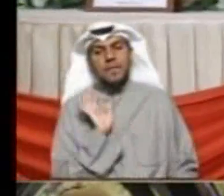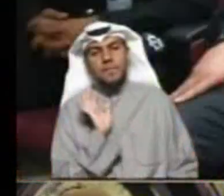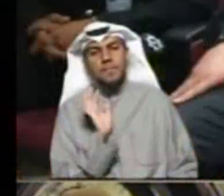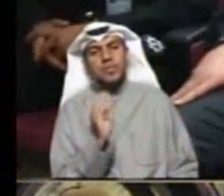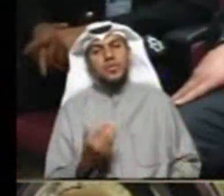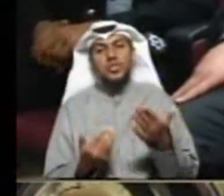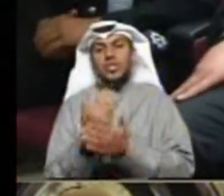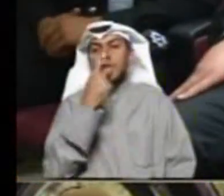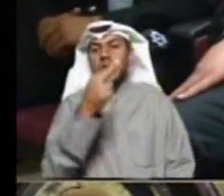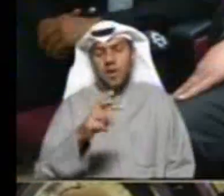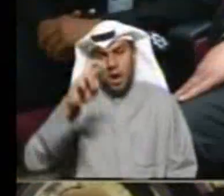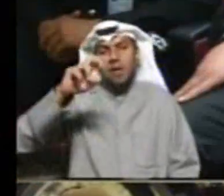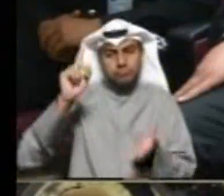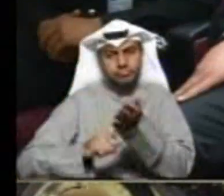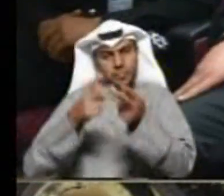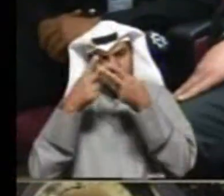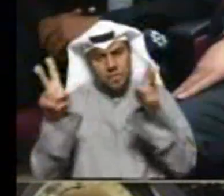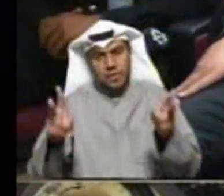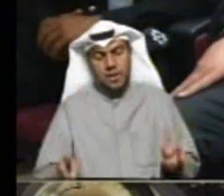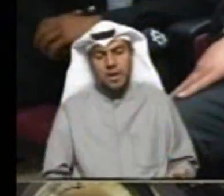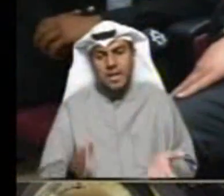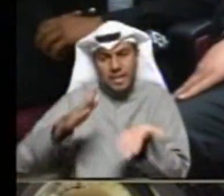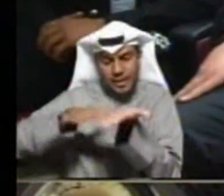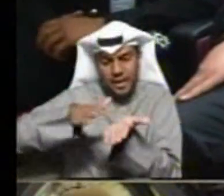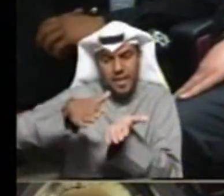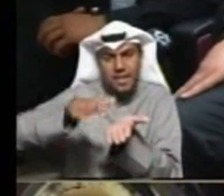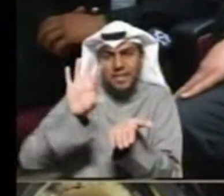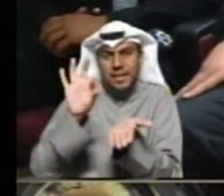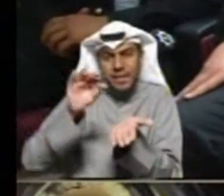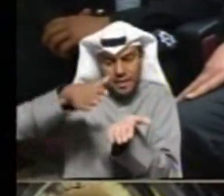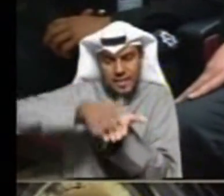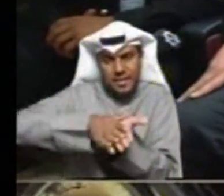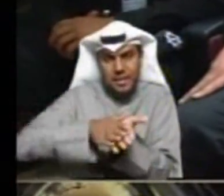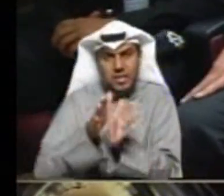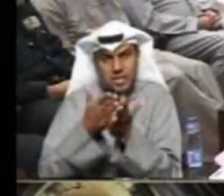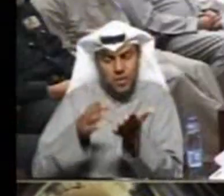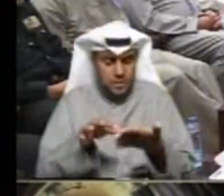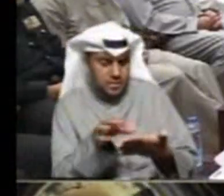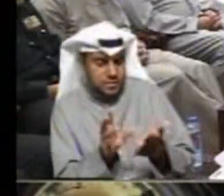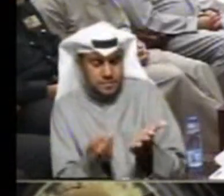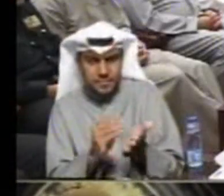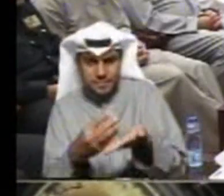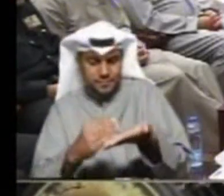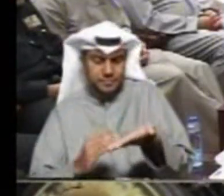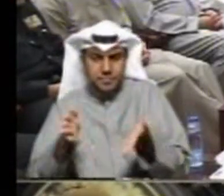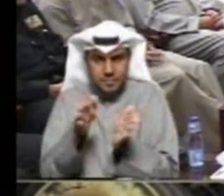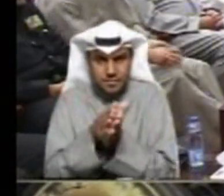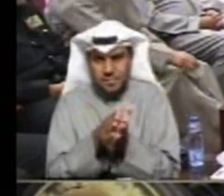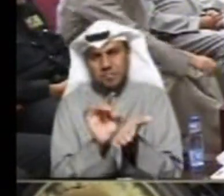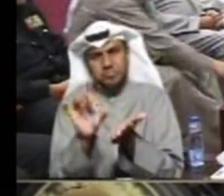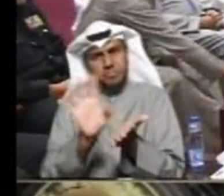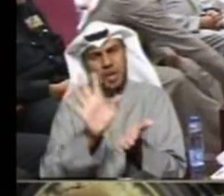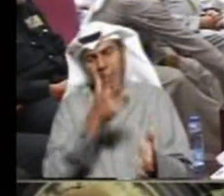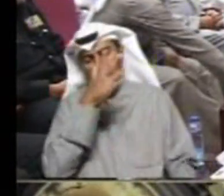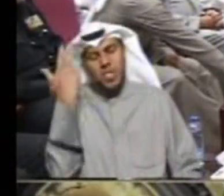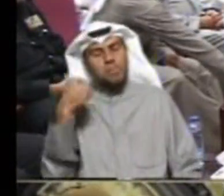8766 والمتضمن تكليف الجهاز المركزي لتكنولوجيا المعلومات التنسيق مع الجهات الحكومية